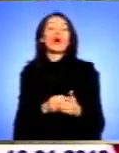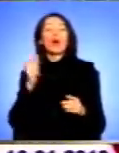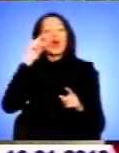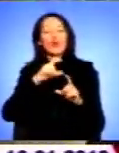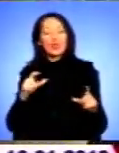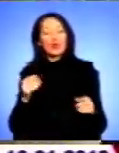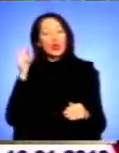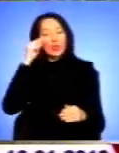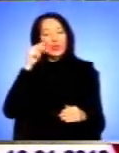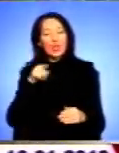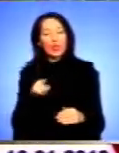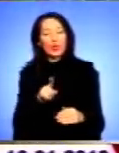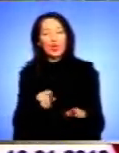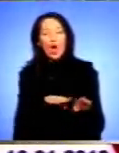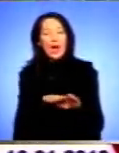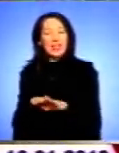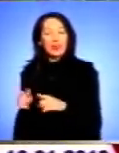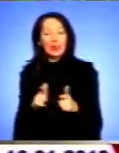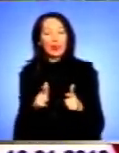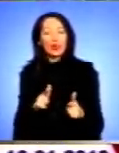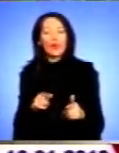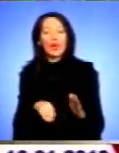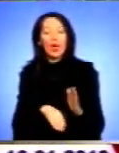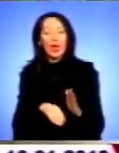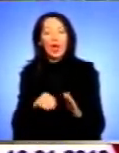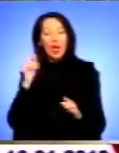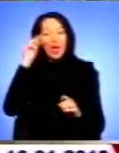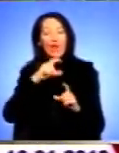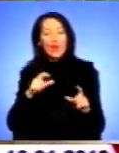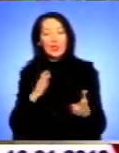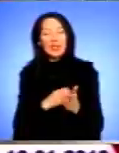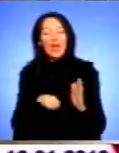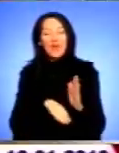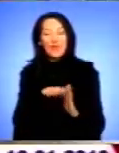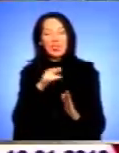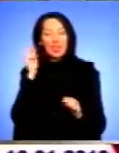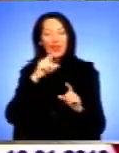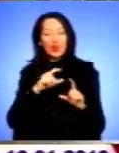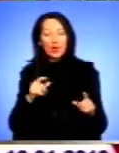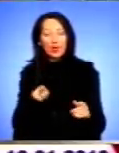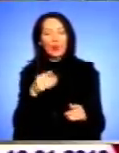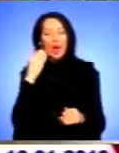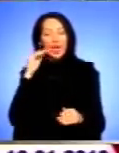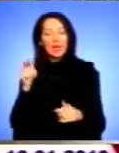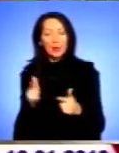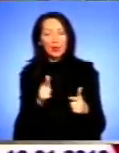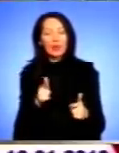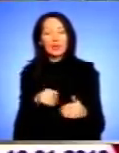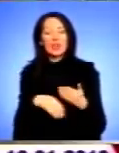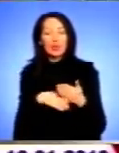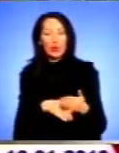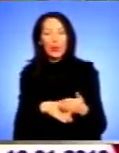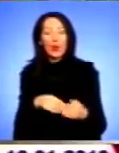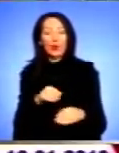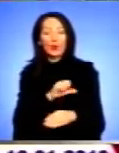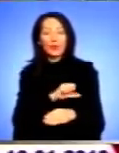навчання, оскільки рівень підготовки в вузі є набагато вищий, ніж в школі, а тому краще підготуватися до цього за допомогою зовнішнього незалежного оцінювання